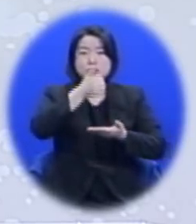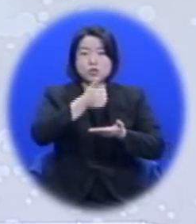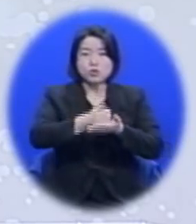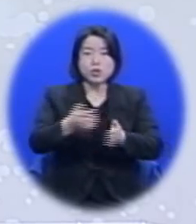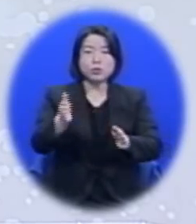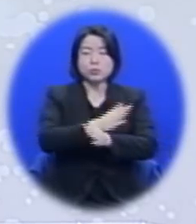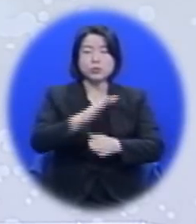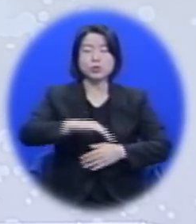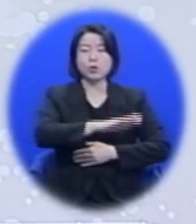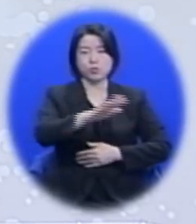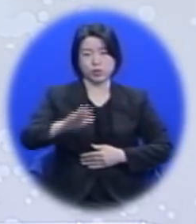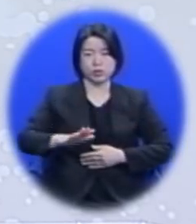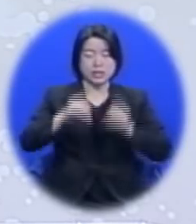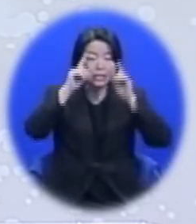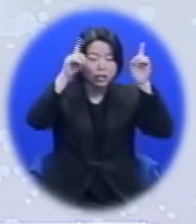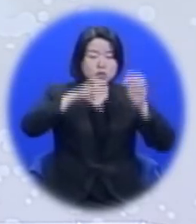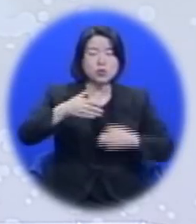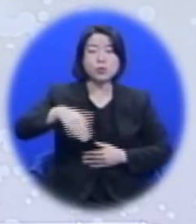없는 우리를